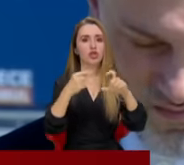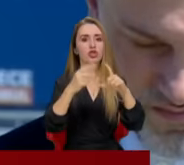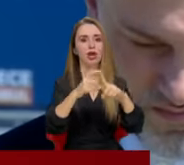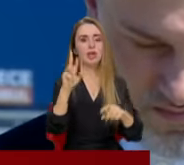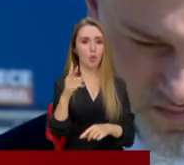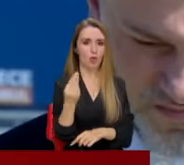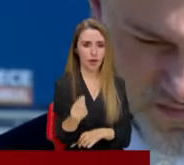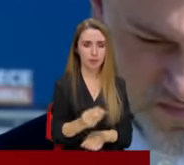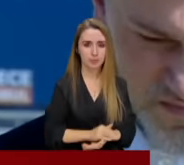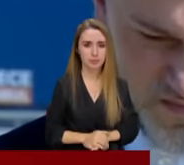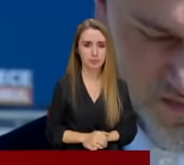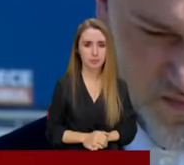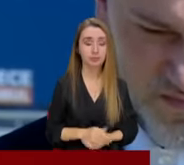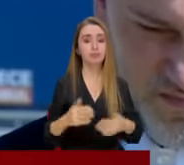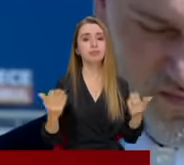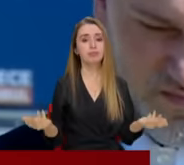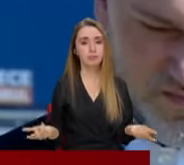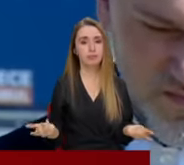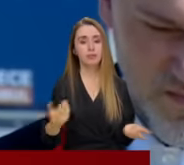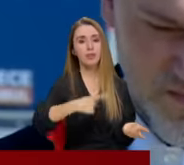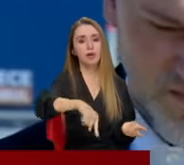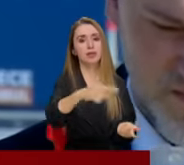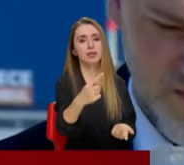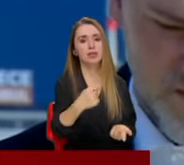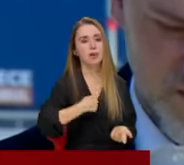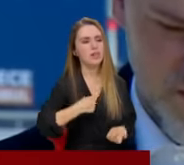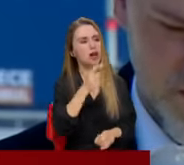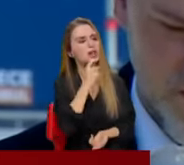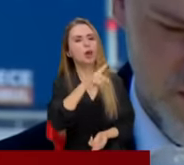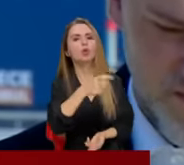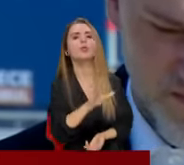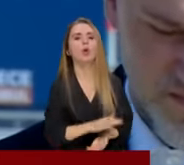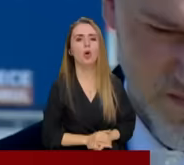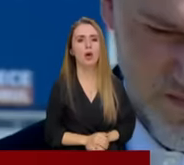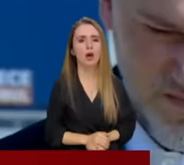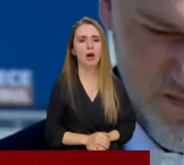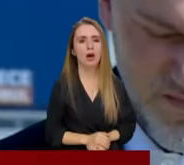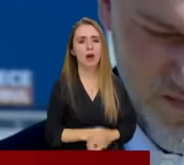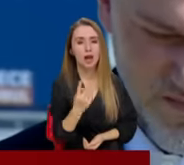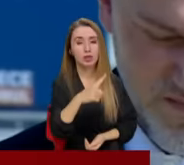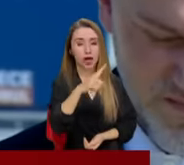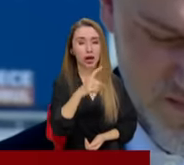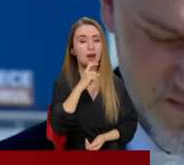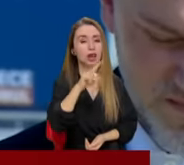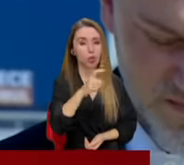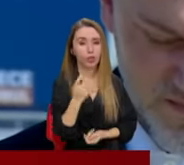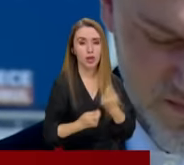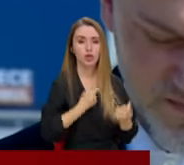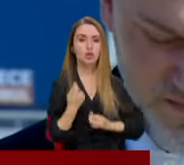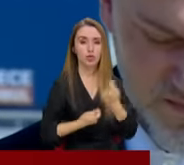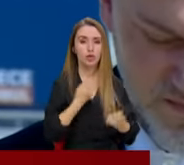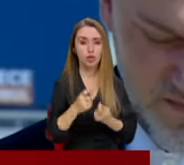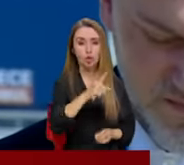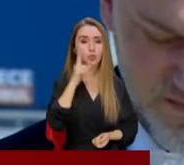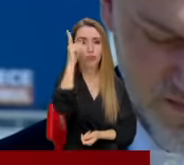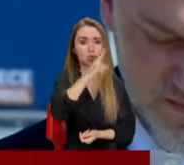veririz. Yani siz bir şey bulamadığınız için illa bir şey bulmak üzere çalışma yaptığınız